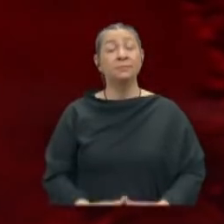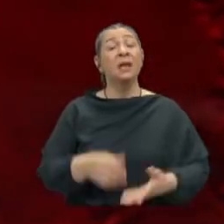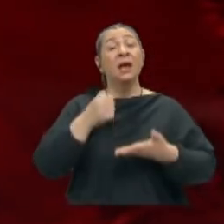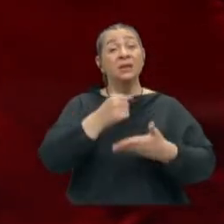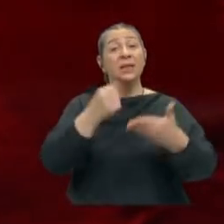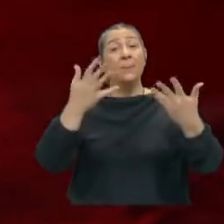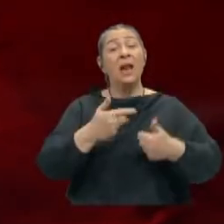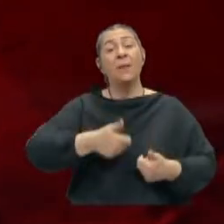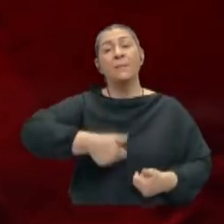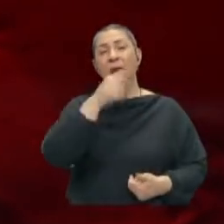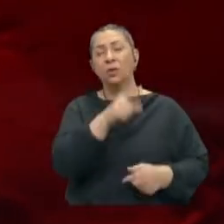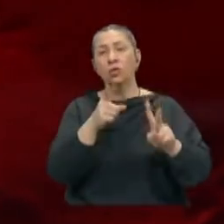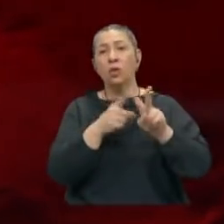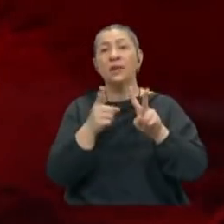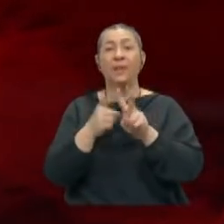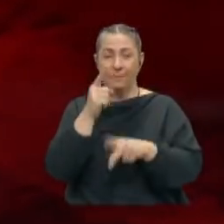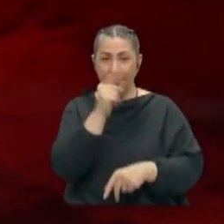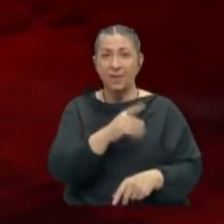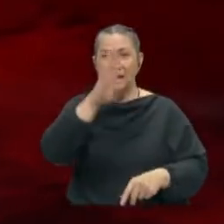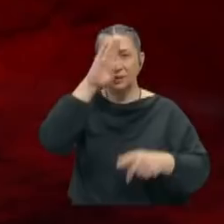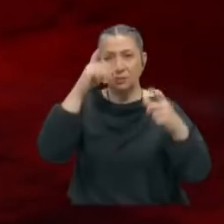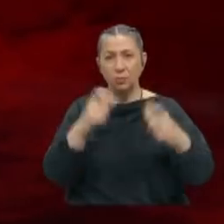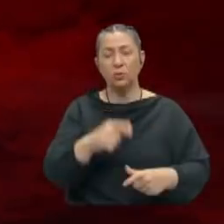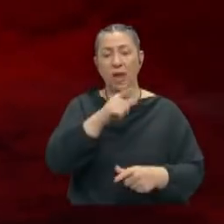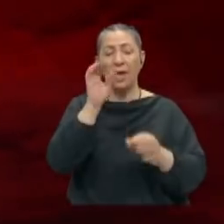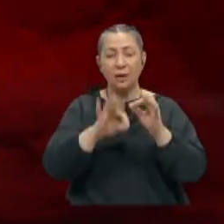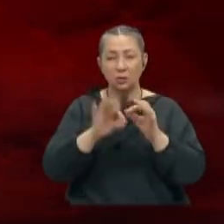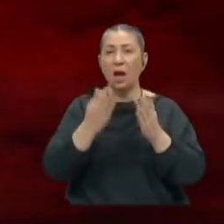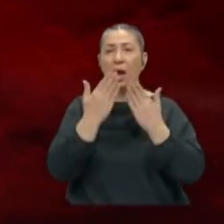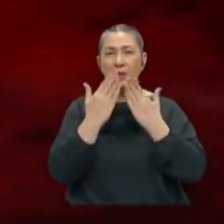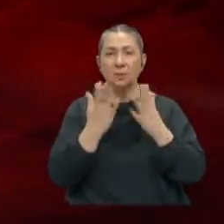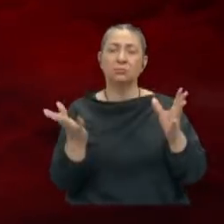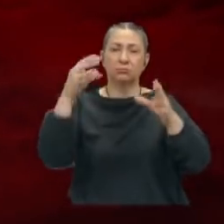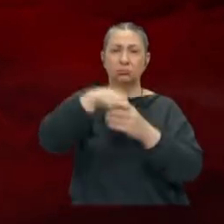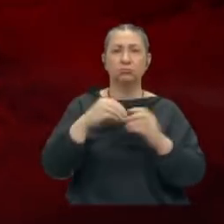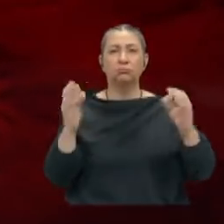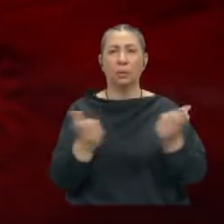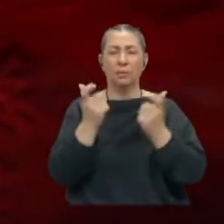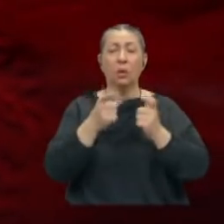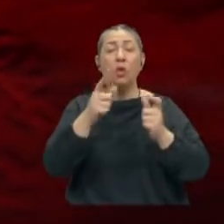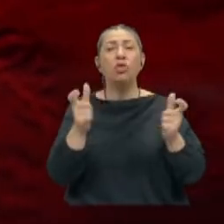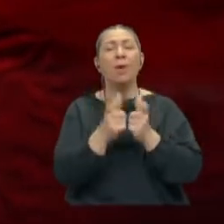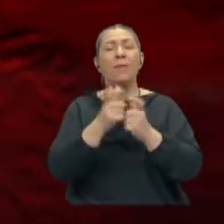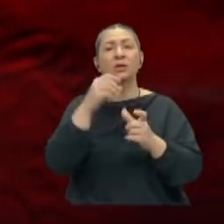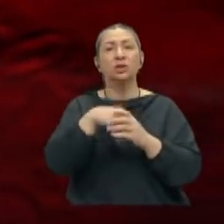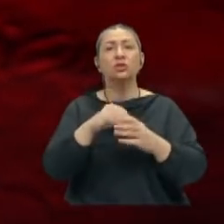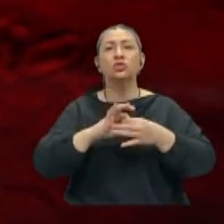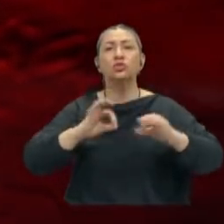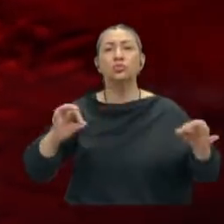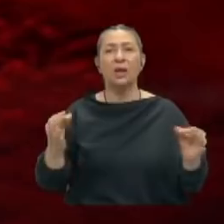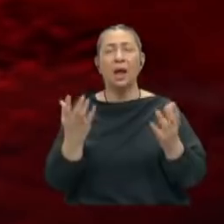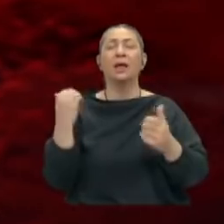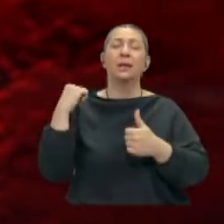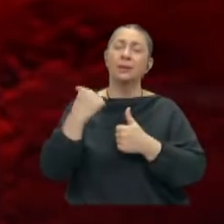Hazine ve Maliye Bakanı Nurettin Nebati İstanbul'da ekonomist ve akademisyenlerle bir araya geldi ve o toplantıda kurduğu